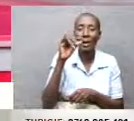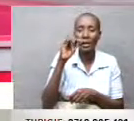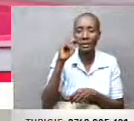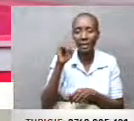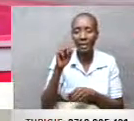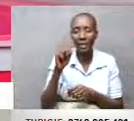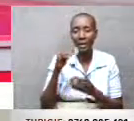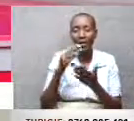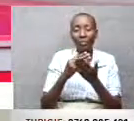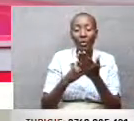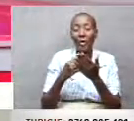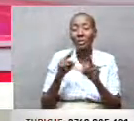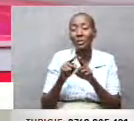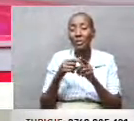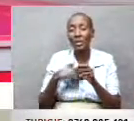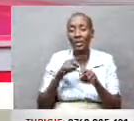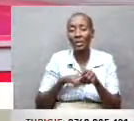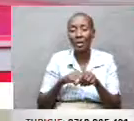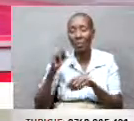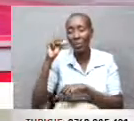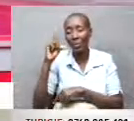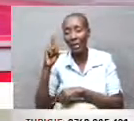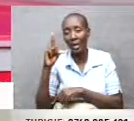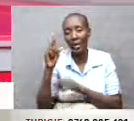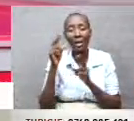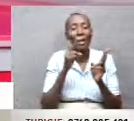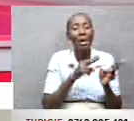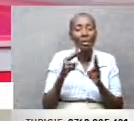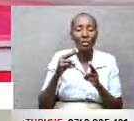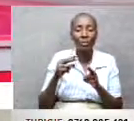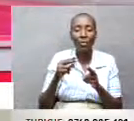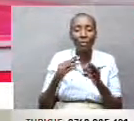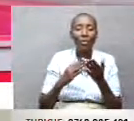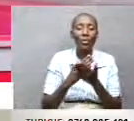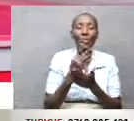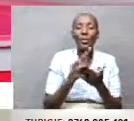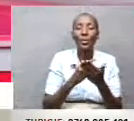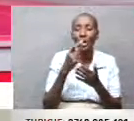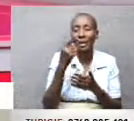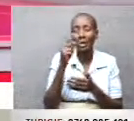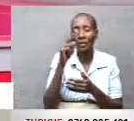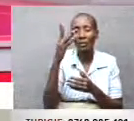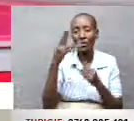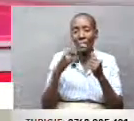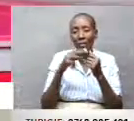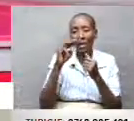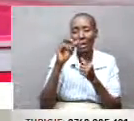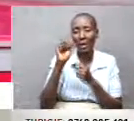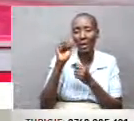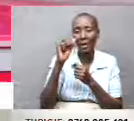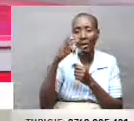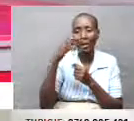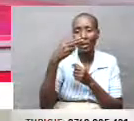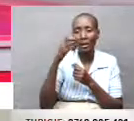kipindi kipi. Hapo kesho mtazamaji, kama kawaida kila siku ya wiki tuna TV47 macheo, tutakuwa na